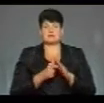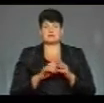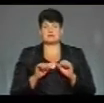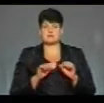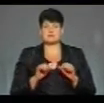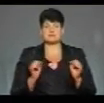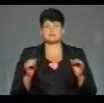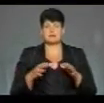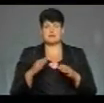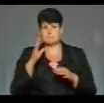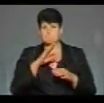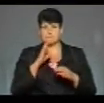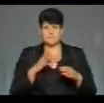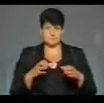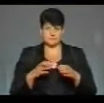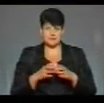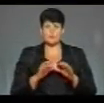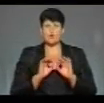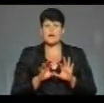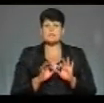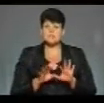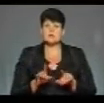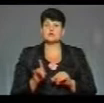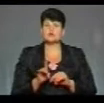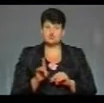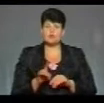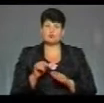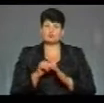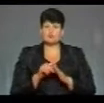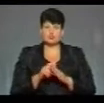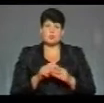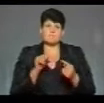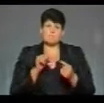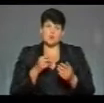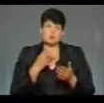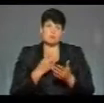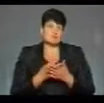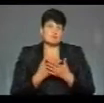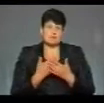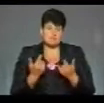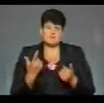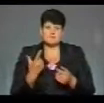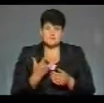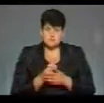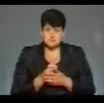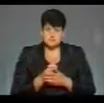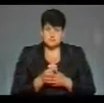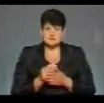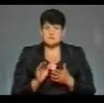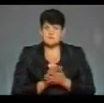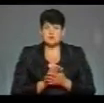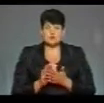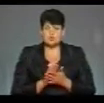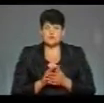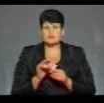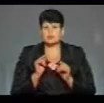зібрали батьківські колективи, і вони пояснили, що, по суті, ніяких протипоказань немає. Вакцинація абсолютно безкоштовна.